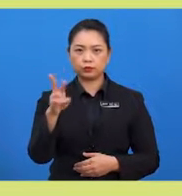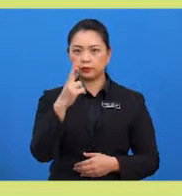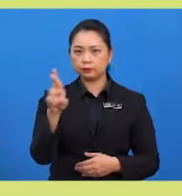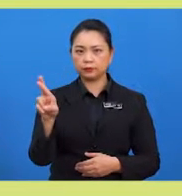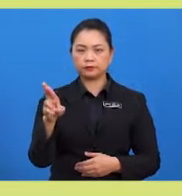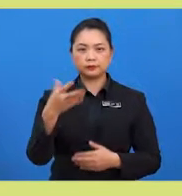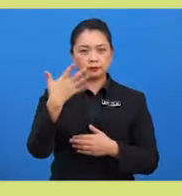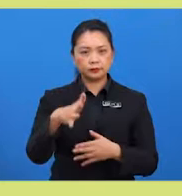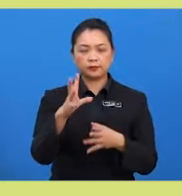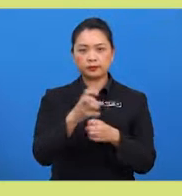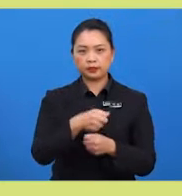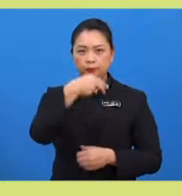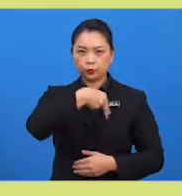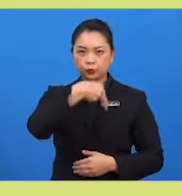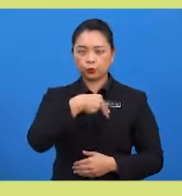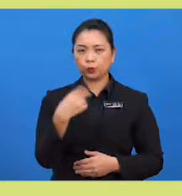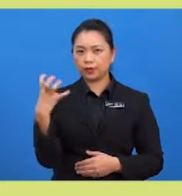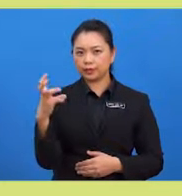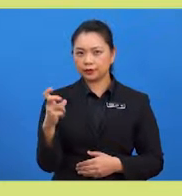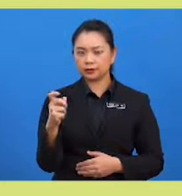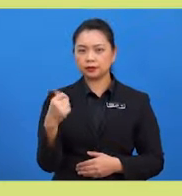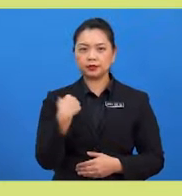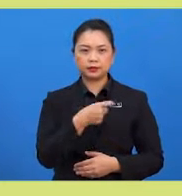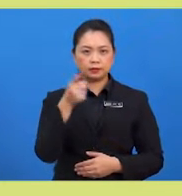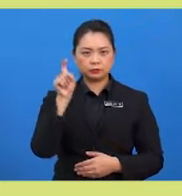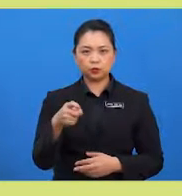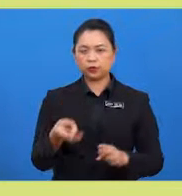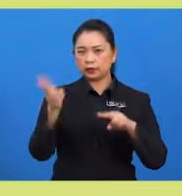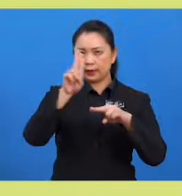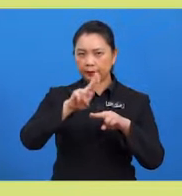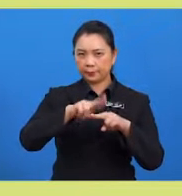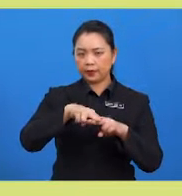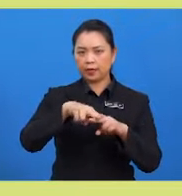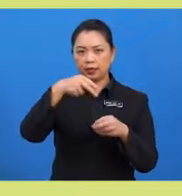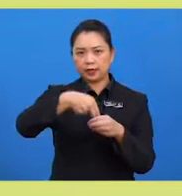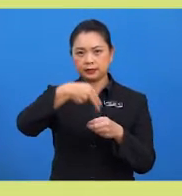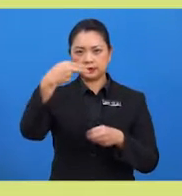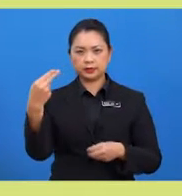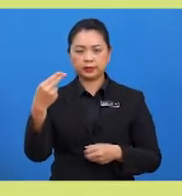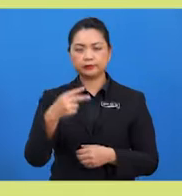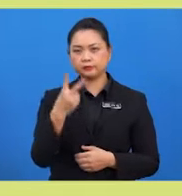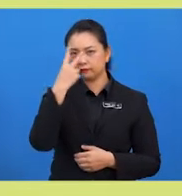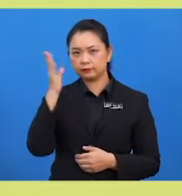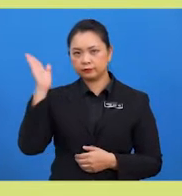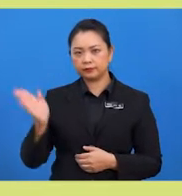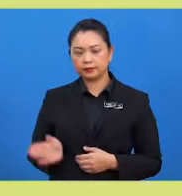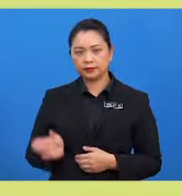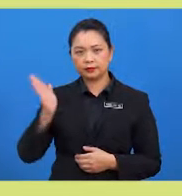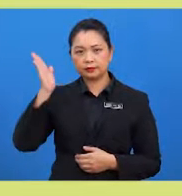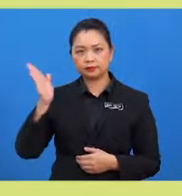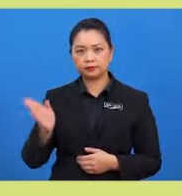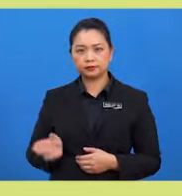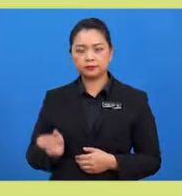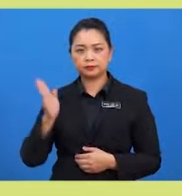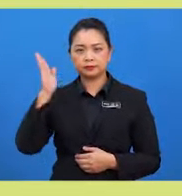RM17,000. Selepas dapat untung kasar, kita perlu tambah hasil. Hasil lain tiada dalam soalan. Kita teruskan dengan